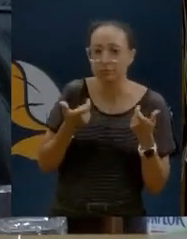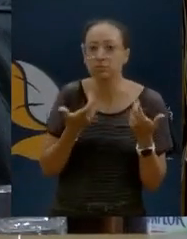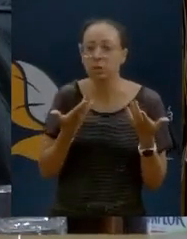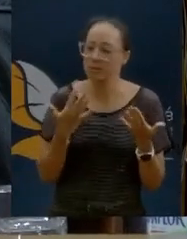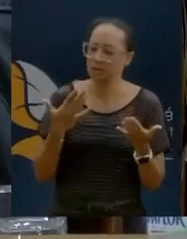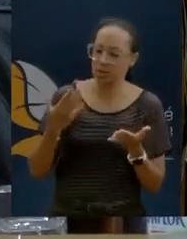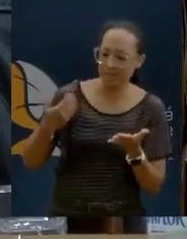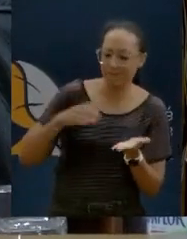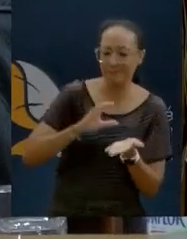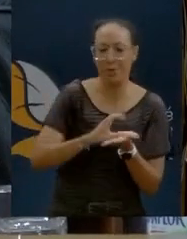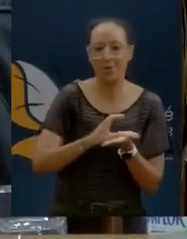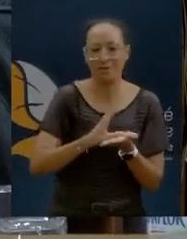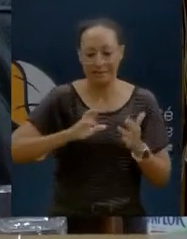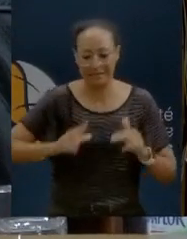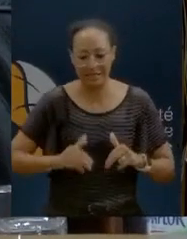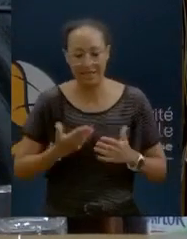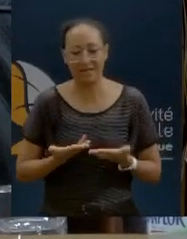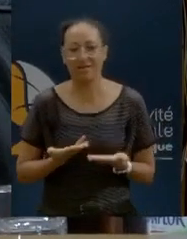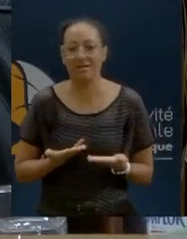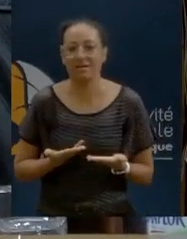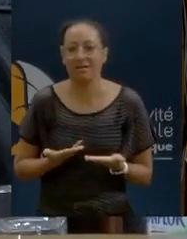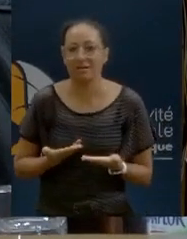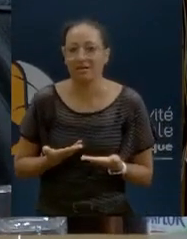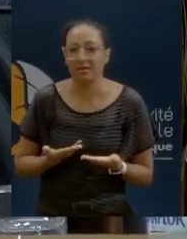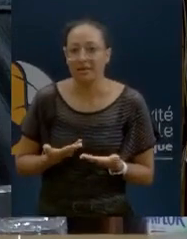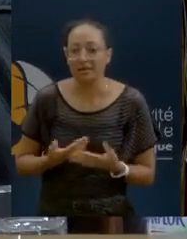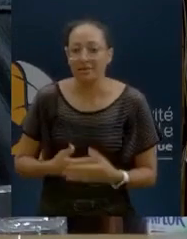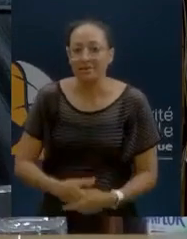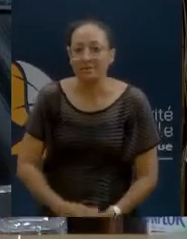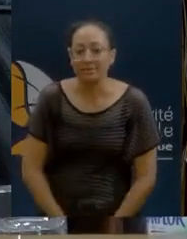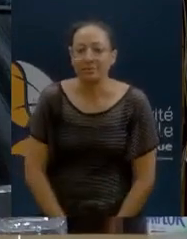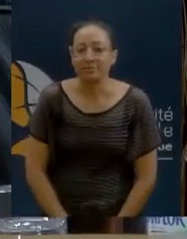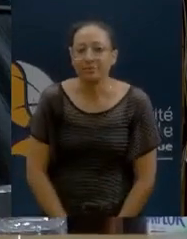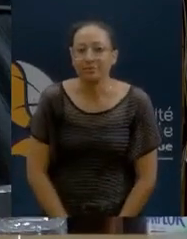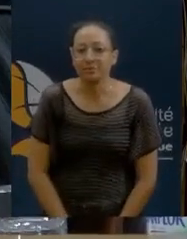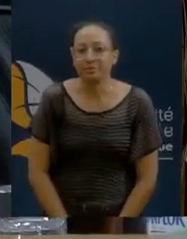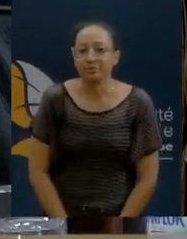déjà signé dans le pacte d'investissement. Merci.